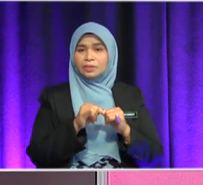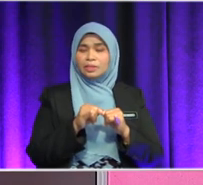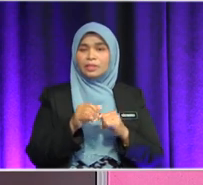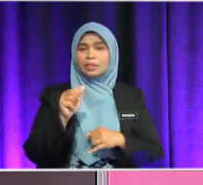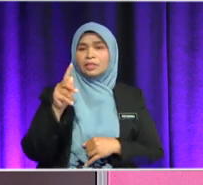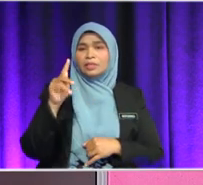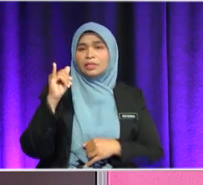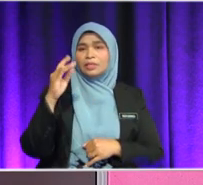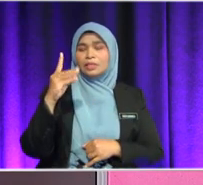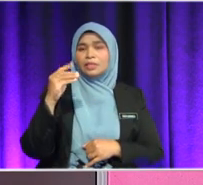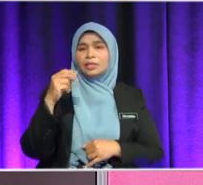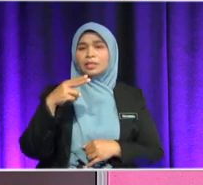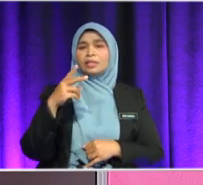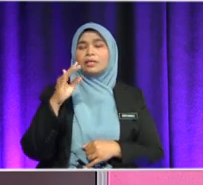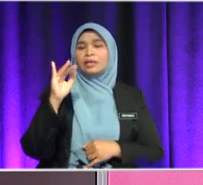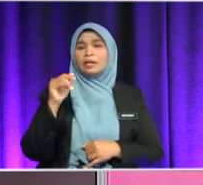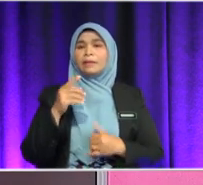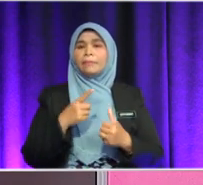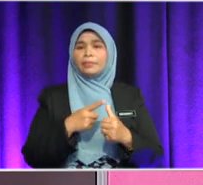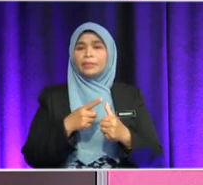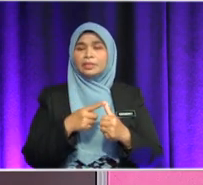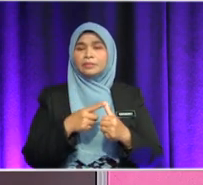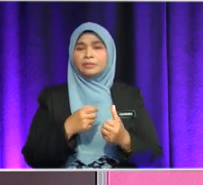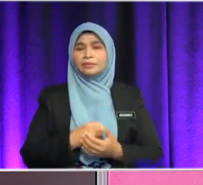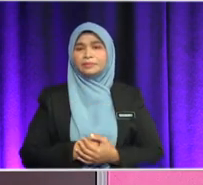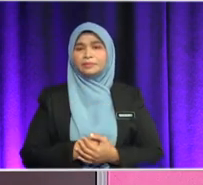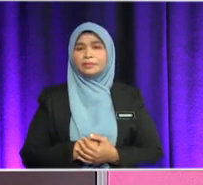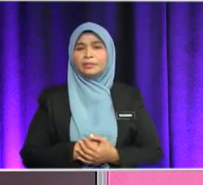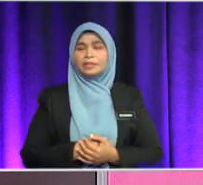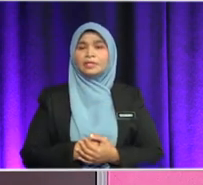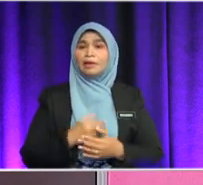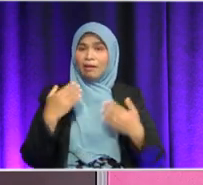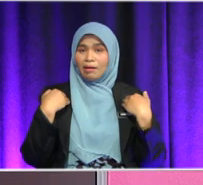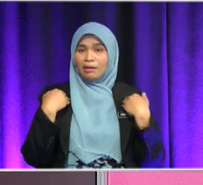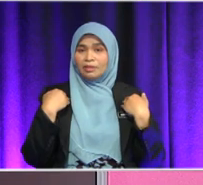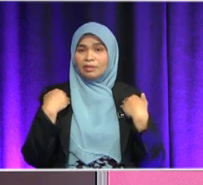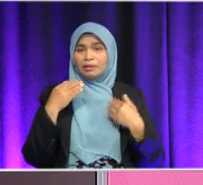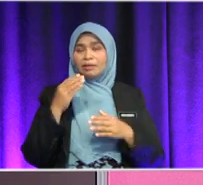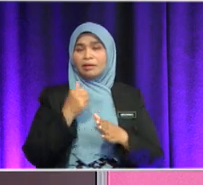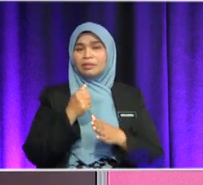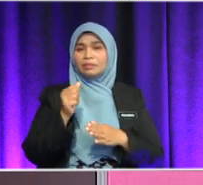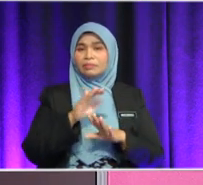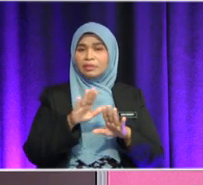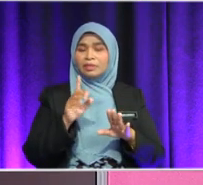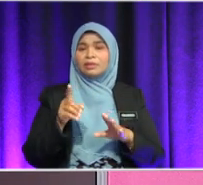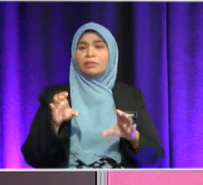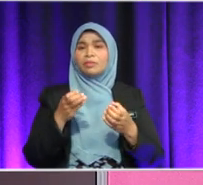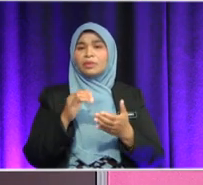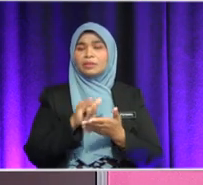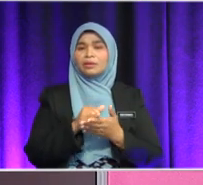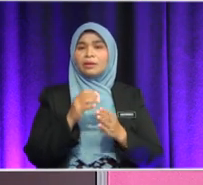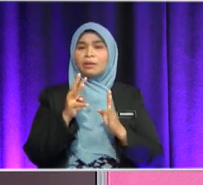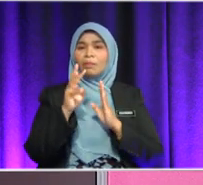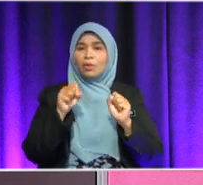seseorang itu kita lihat dulu karena yang membatalkan adakah dia melakukan perkara itu membatalkan iman ataupun sebaliknya